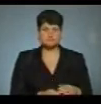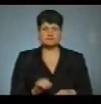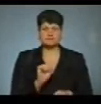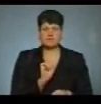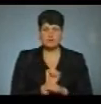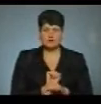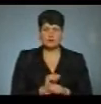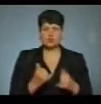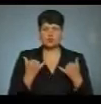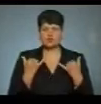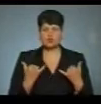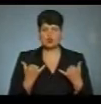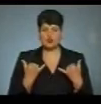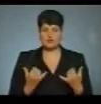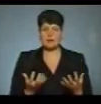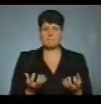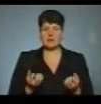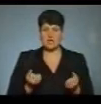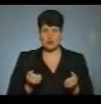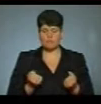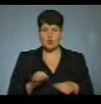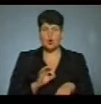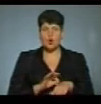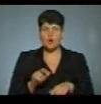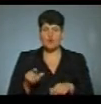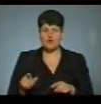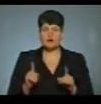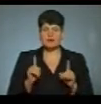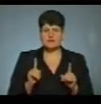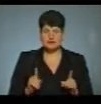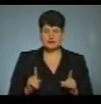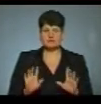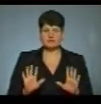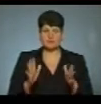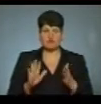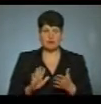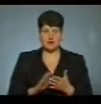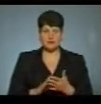призупинено сьогодні прийом хворих тільки по ургентних випадках.